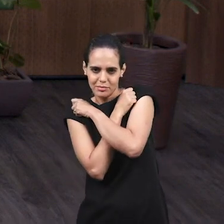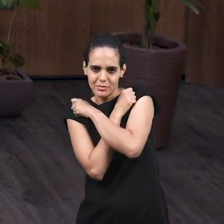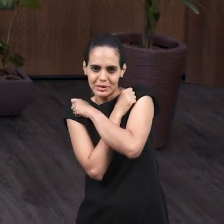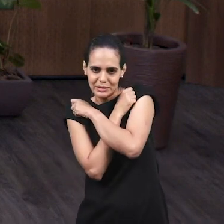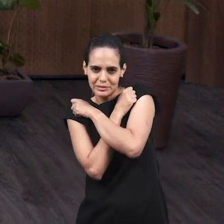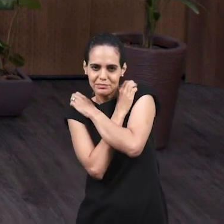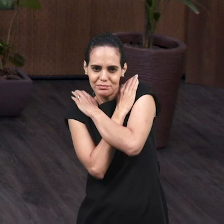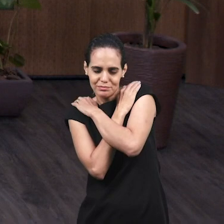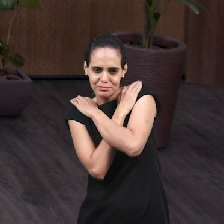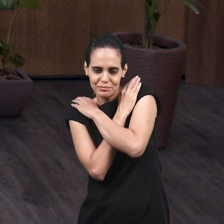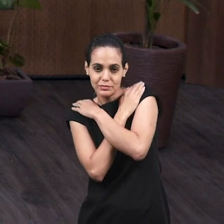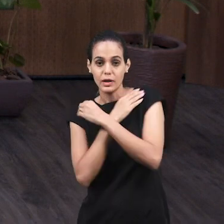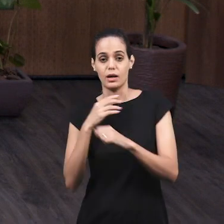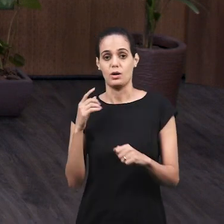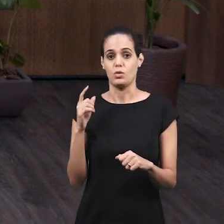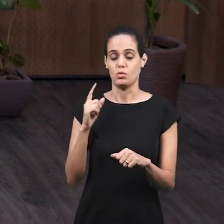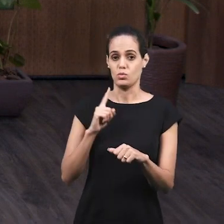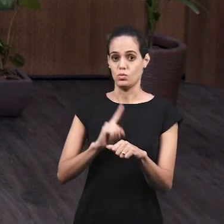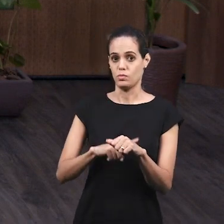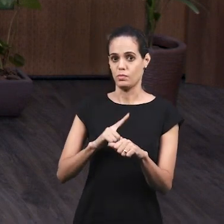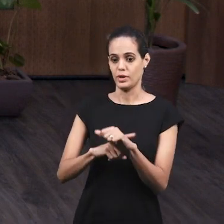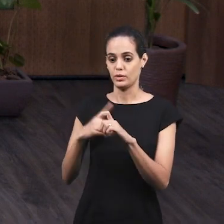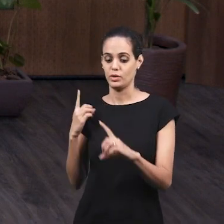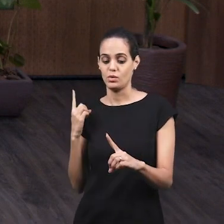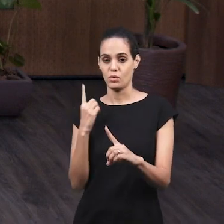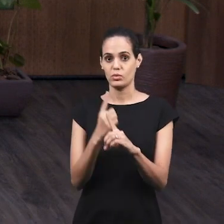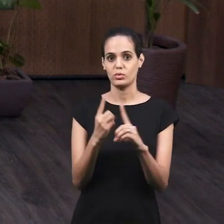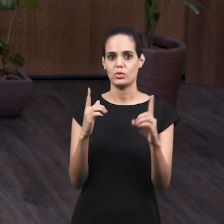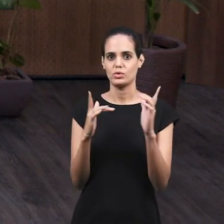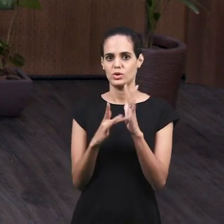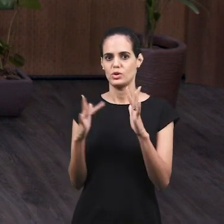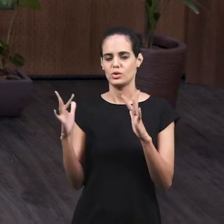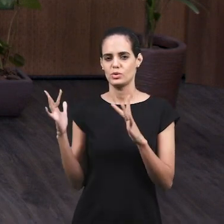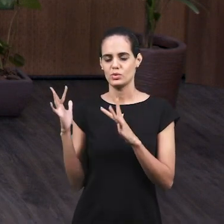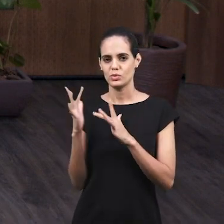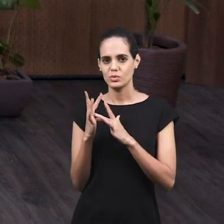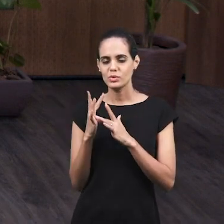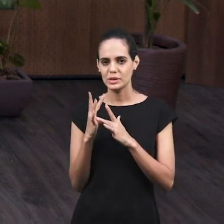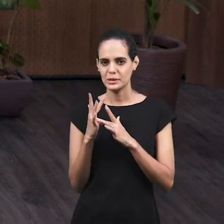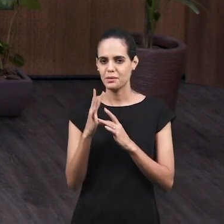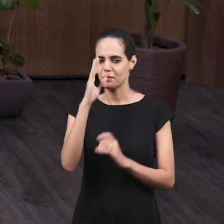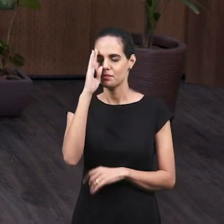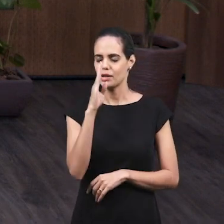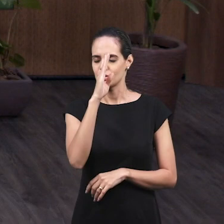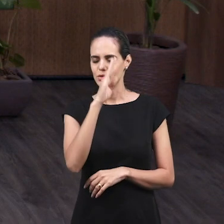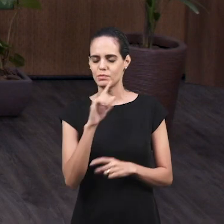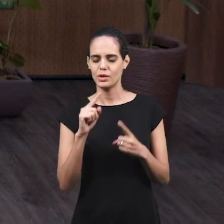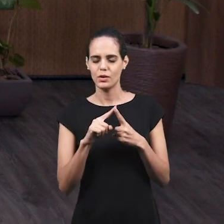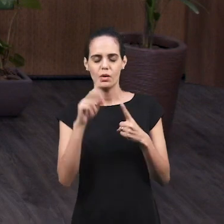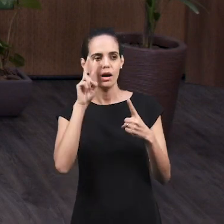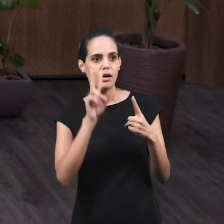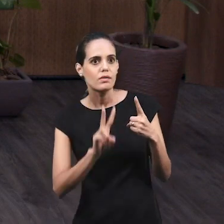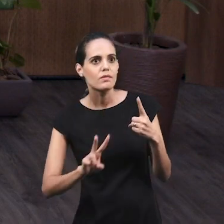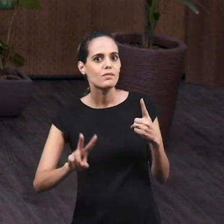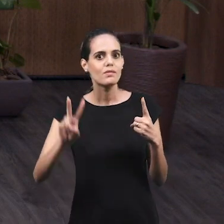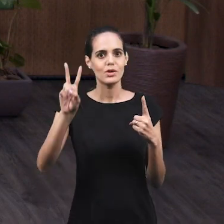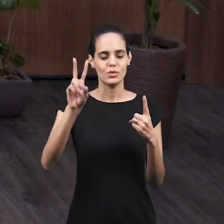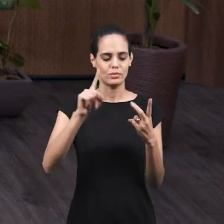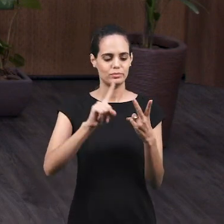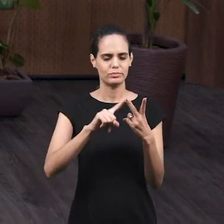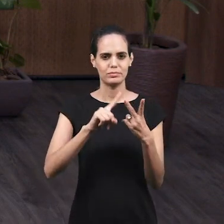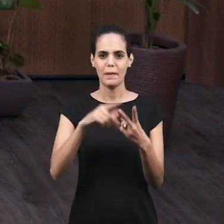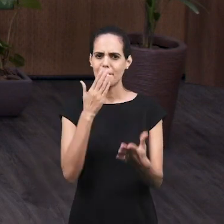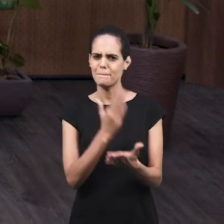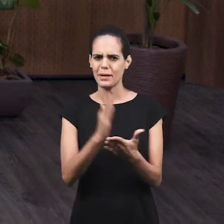l'aumône et la couverture qu'il utilisait. Dans la rencontre avec le Seigneur Jésus, Bartimée, il a commencé